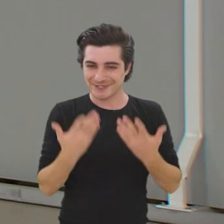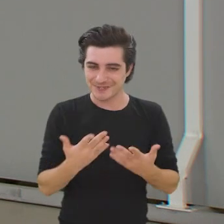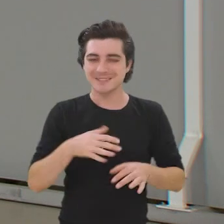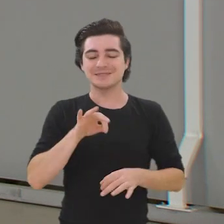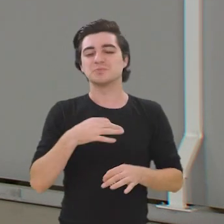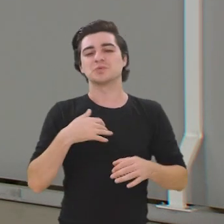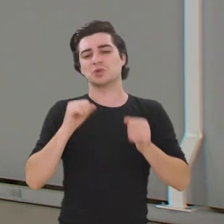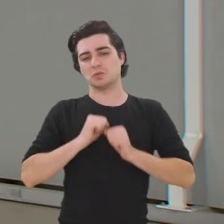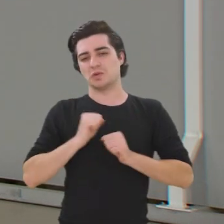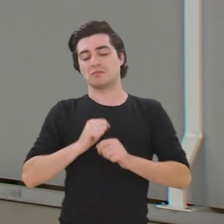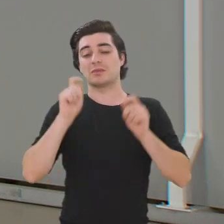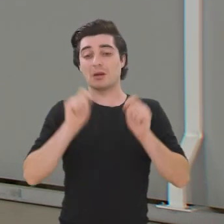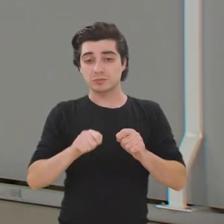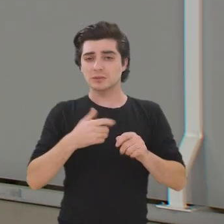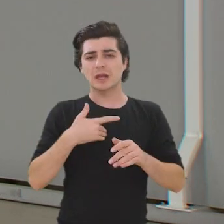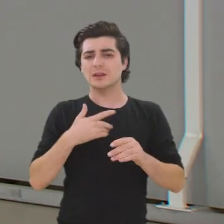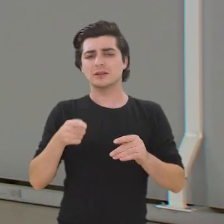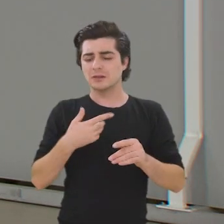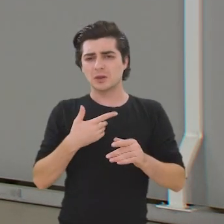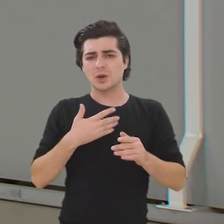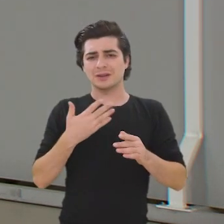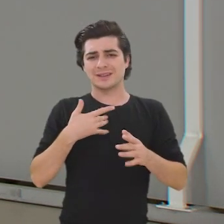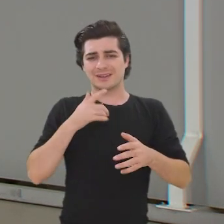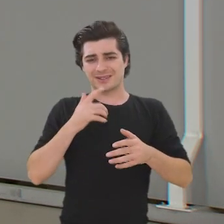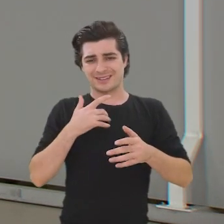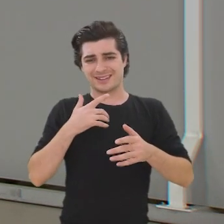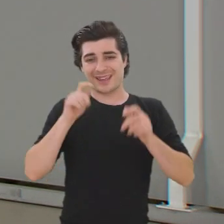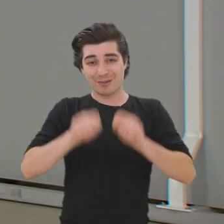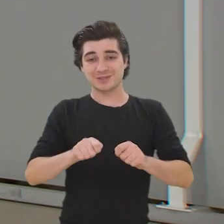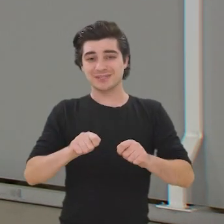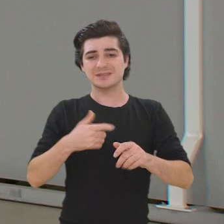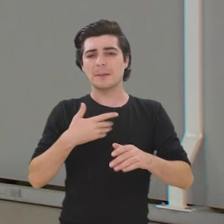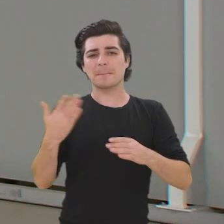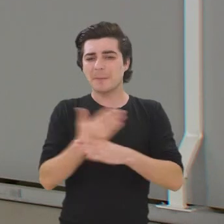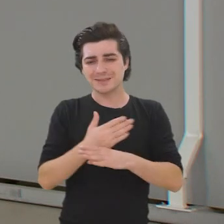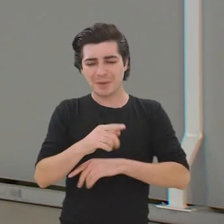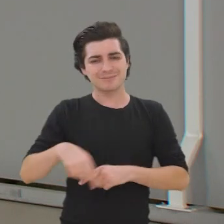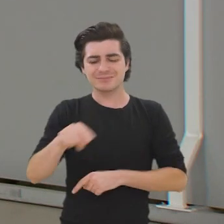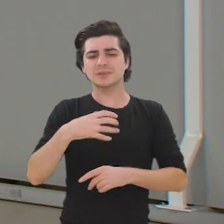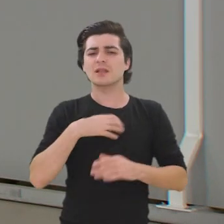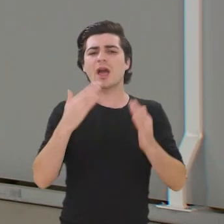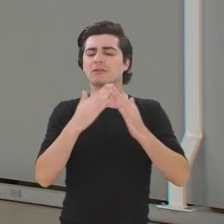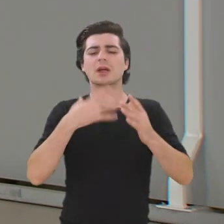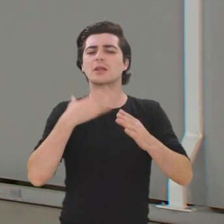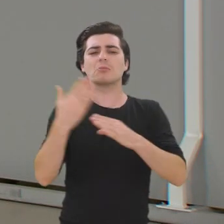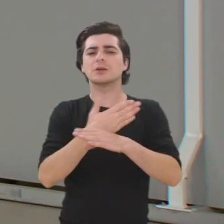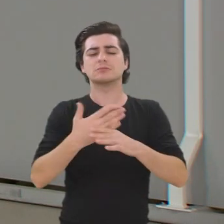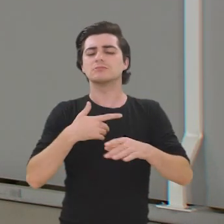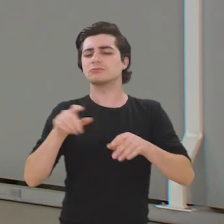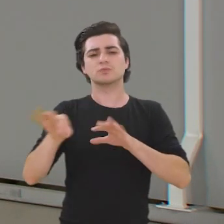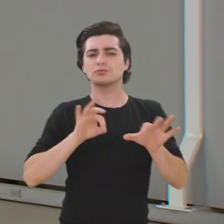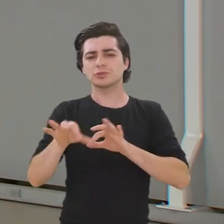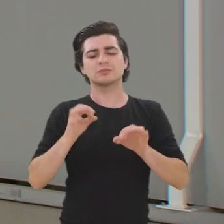istedik. Çalışmalarımızı gerçekleştirdik. Kullanmış olduğumuz etkinlikleri Sizler de evlerinizde kendiniz